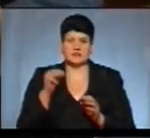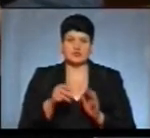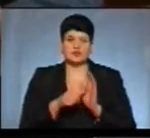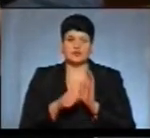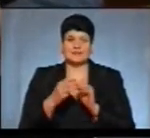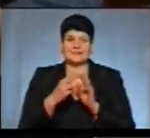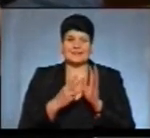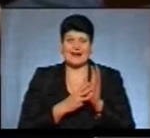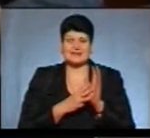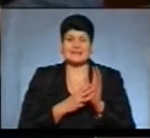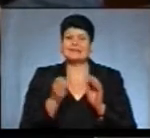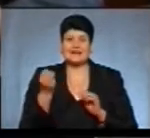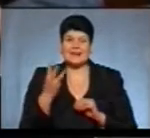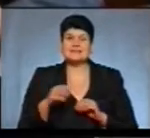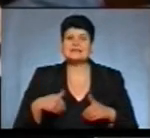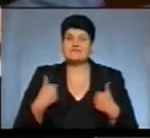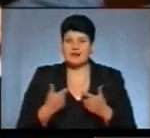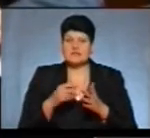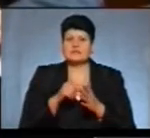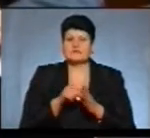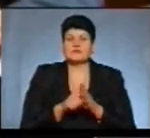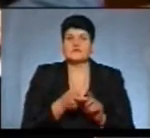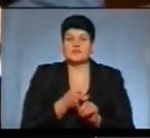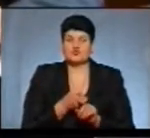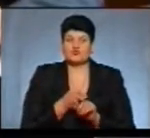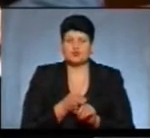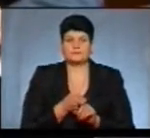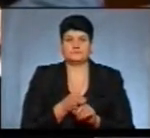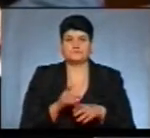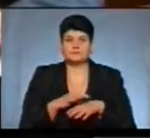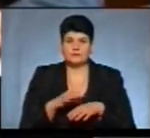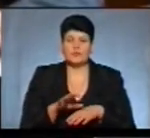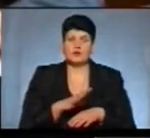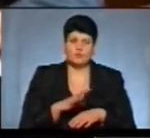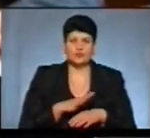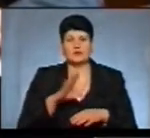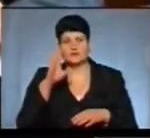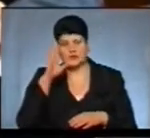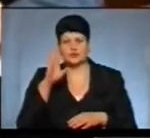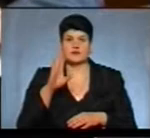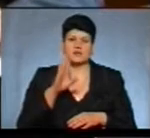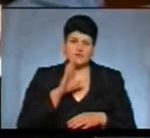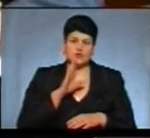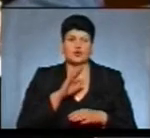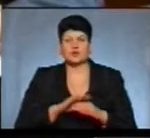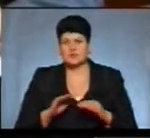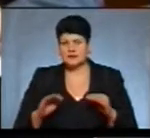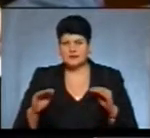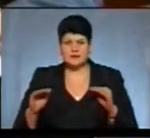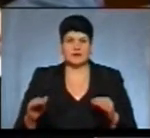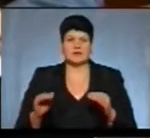4613 звернень з приводу вчинення насильства. От, поступало звернення як від чоловіків, від жінок і дітей. З цих, кажу,